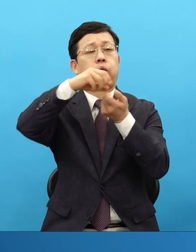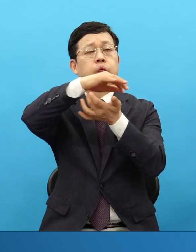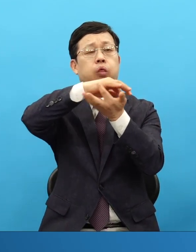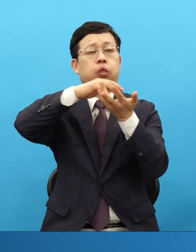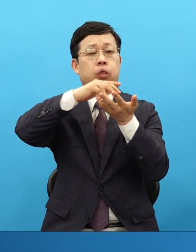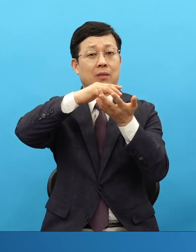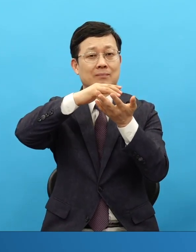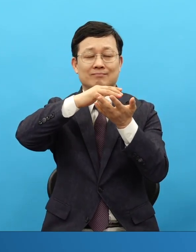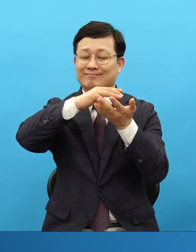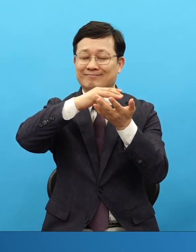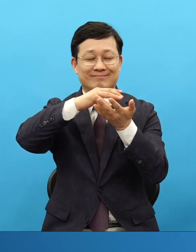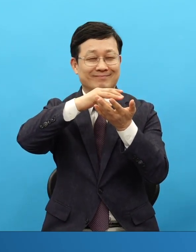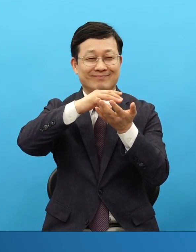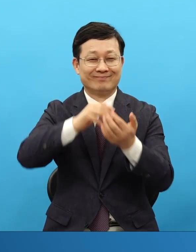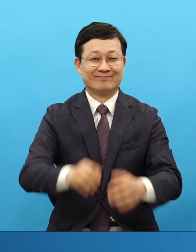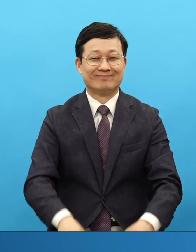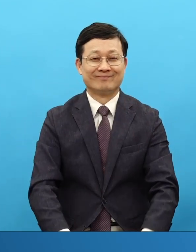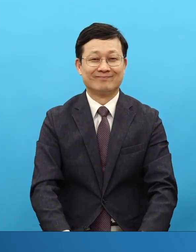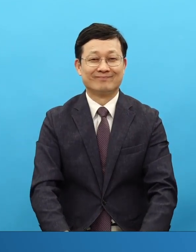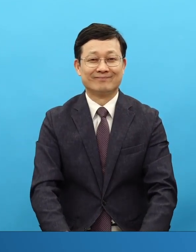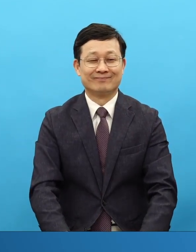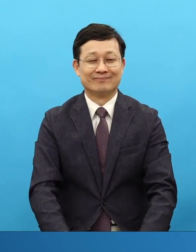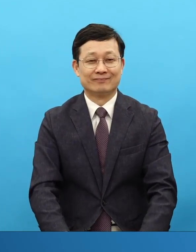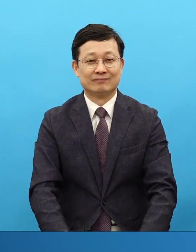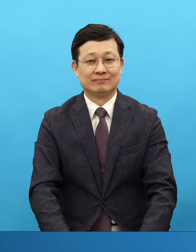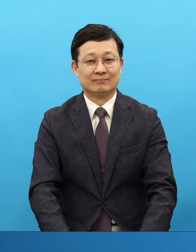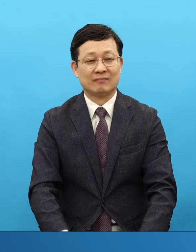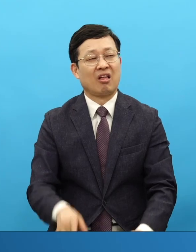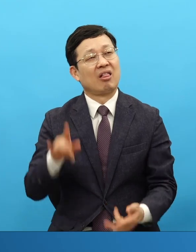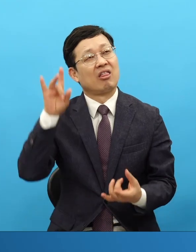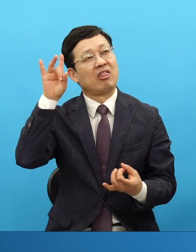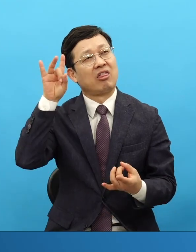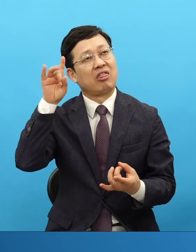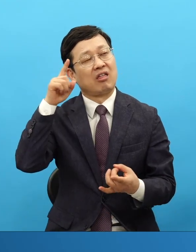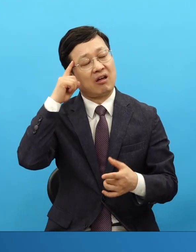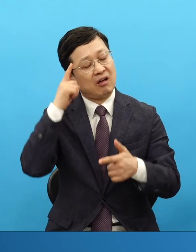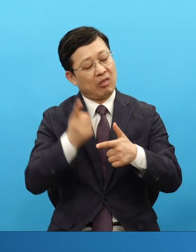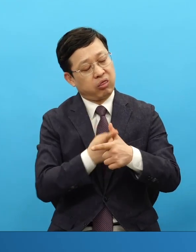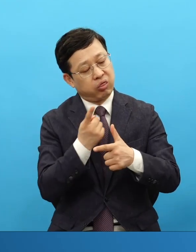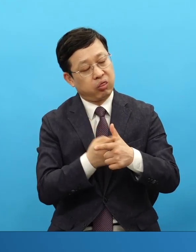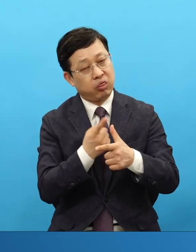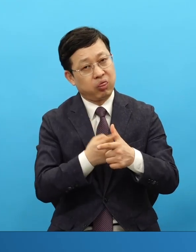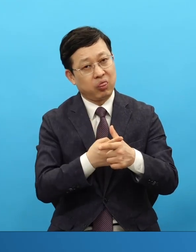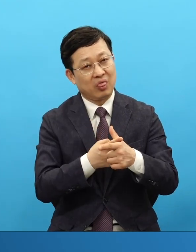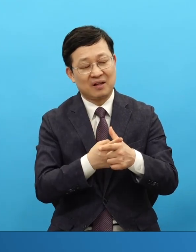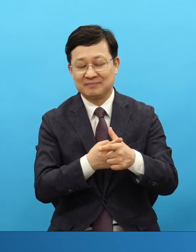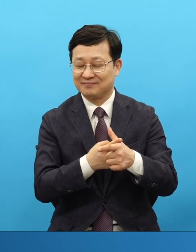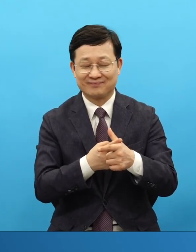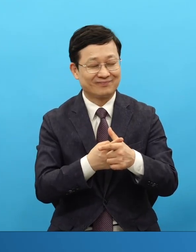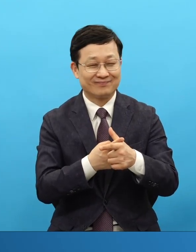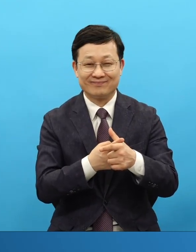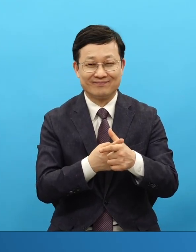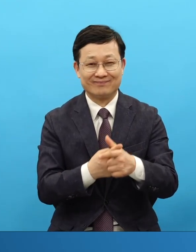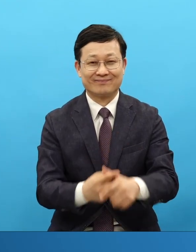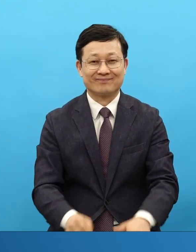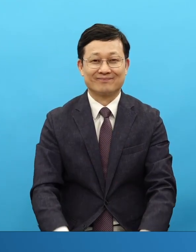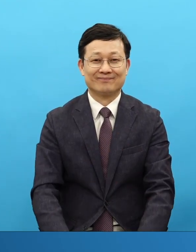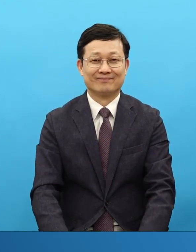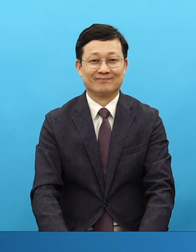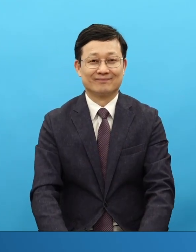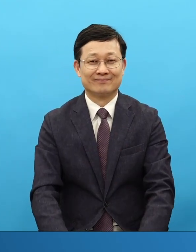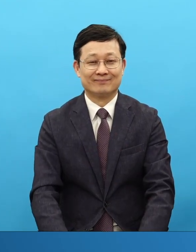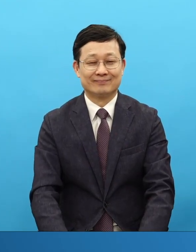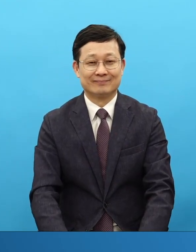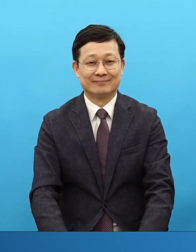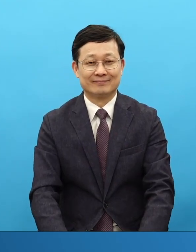no thought at all, you're just stuck in emptiness. 허하게 가만히 있는 거는 이제 망상에 빠진 거거든요. If you're caught up in no thought at all, you're completely 아니 just.